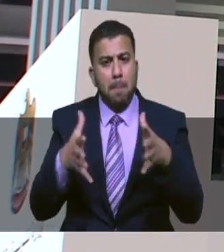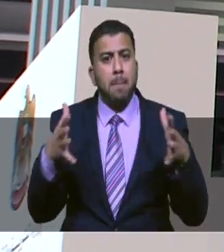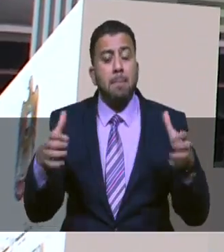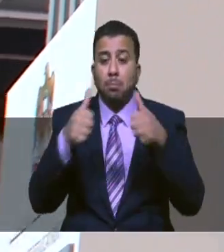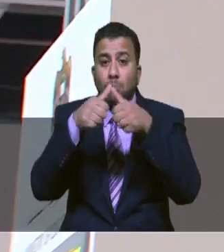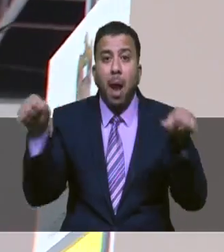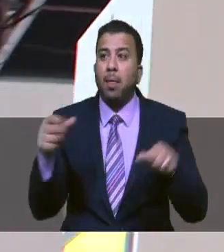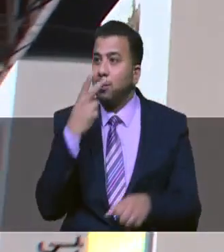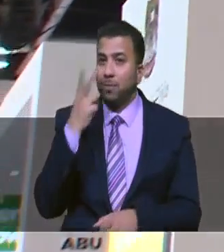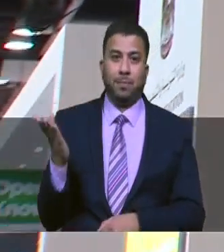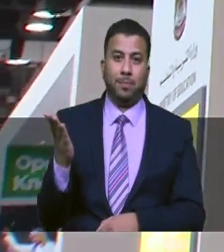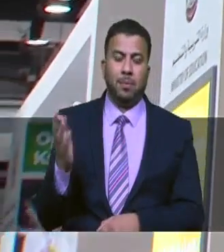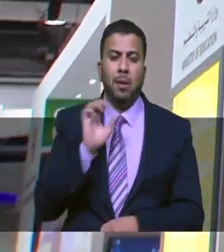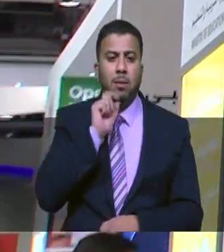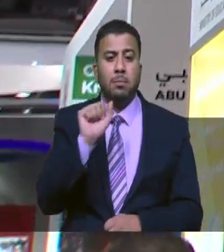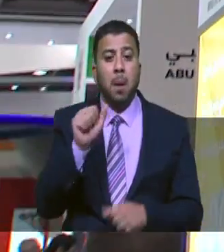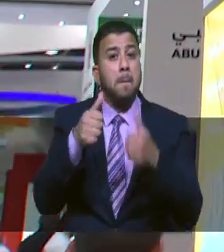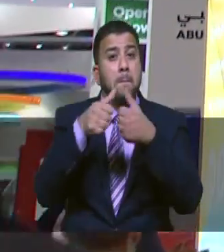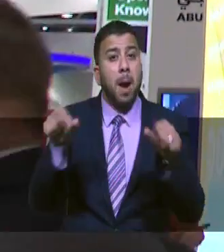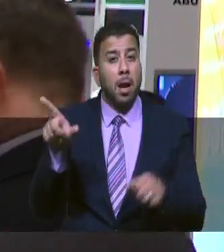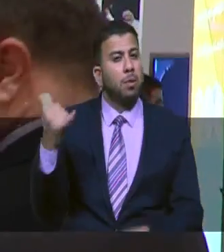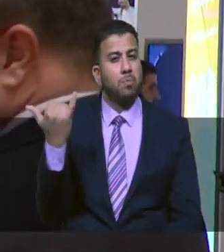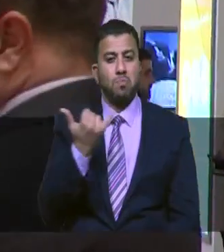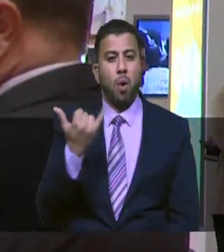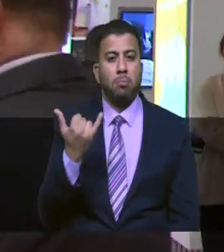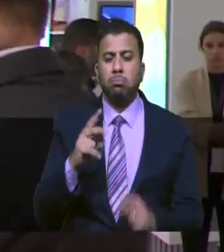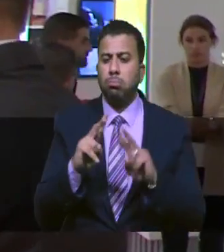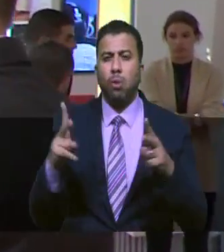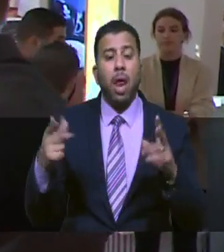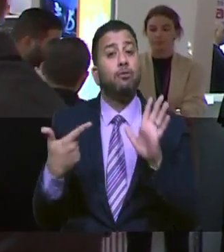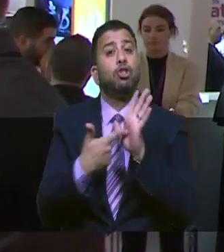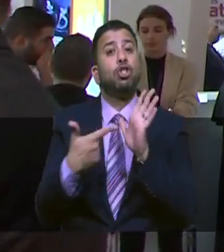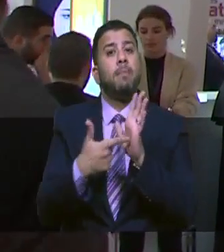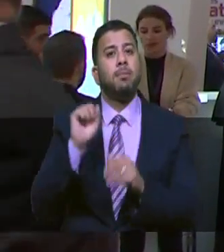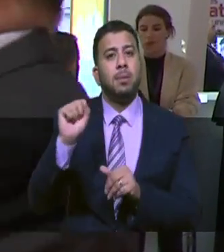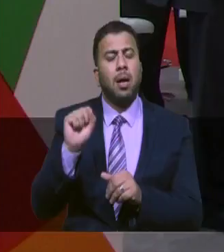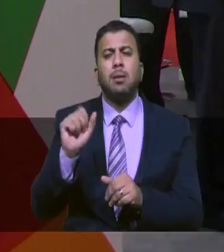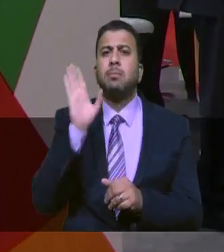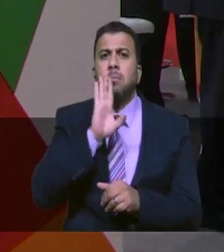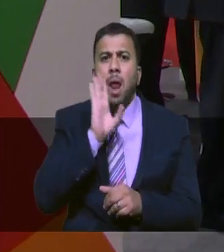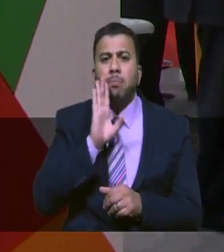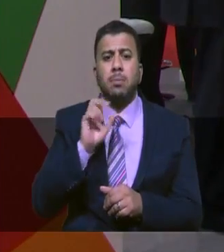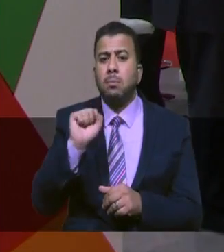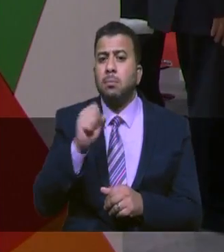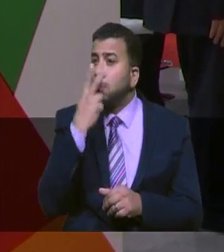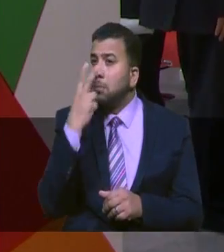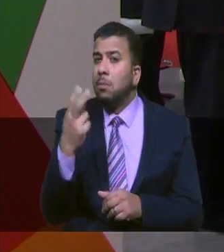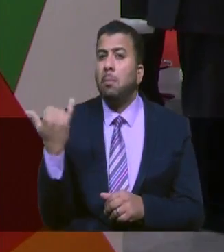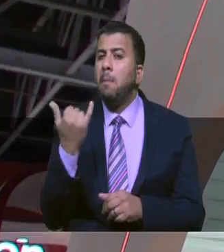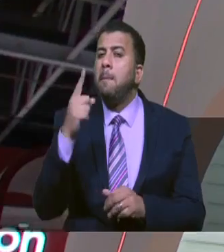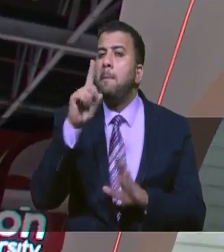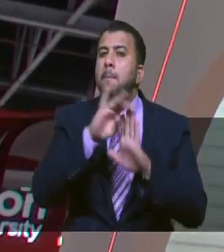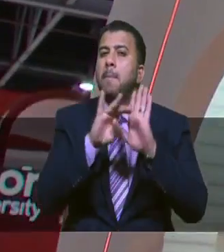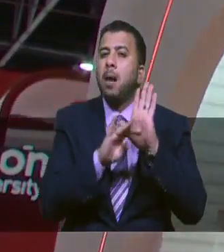المعرض. المعرض بات حدثا مهما لمختلف الجامعات والمؤسسات التعليمية لعرض أهم